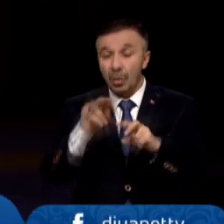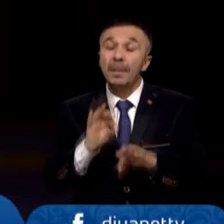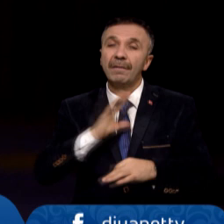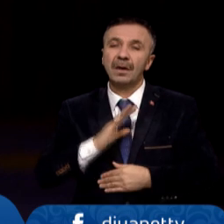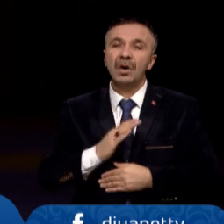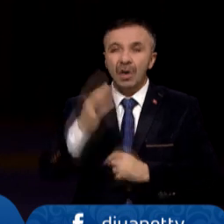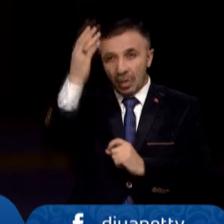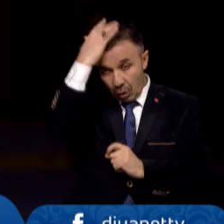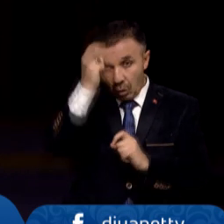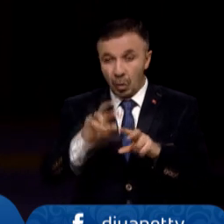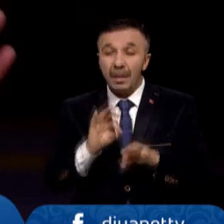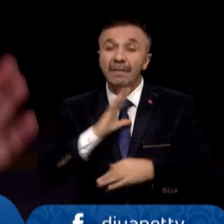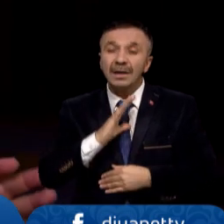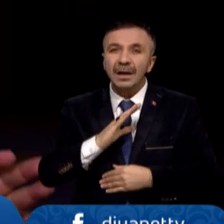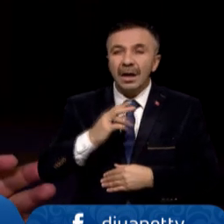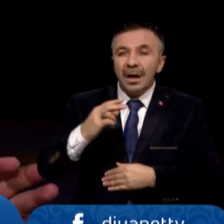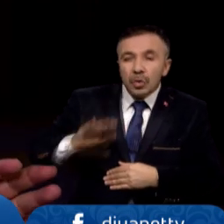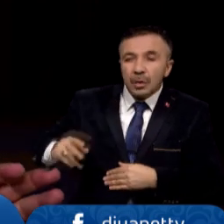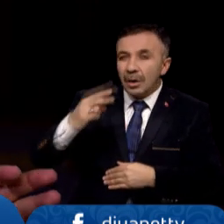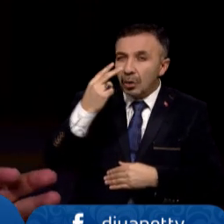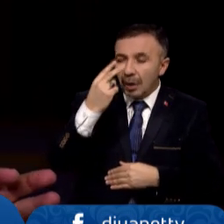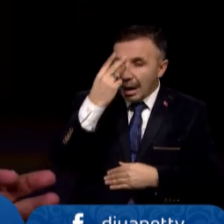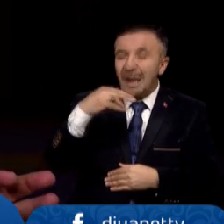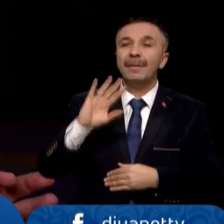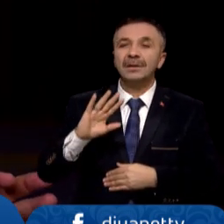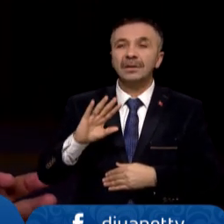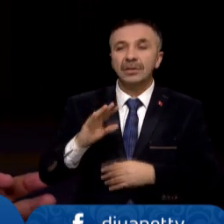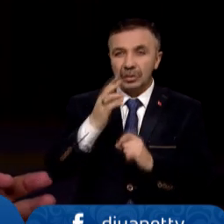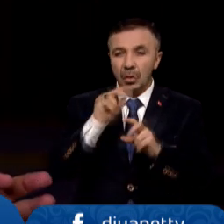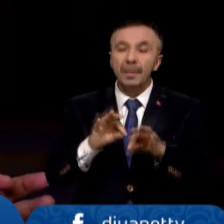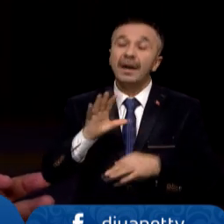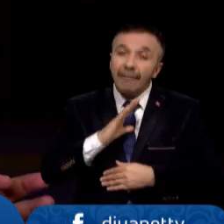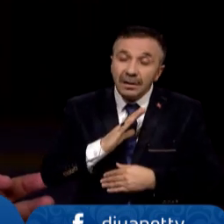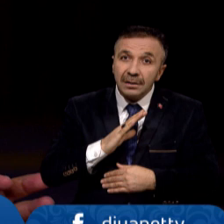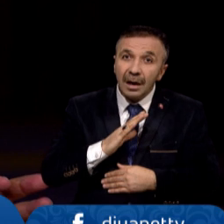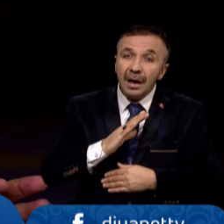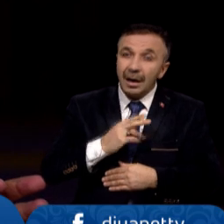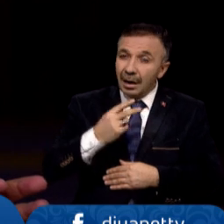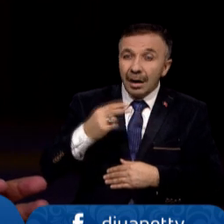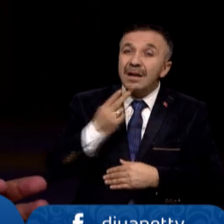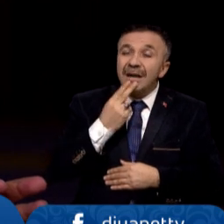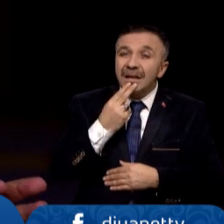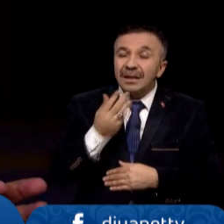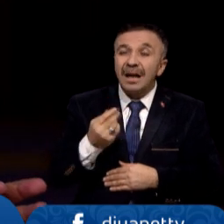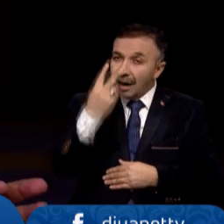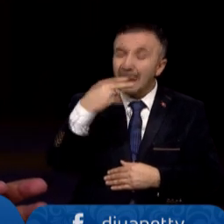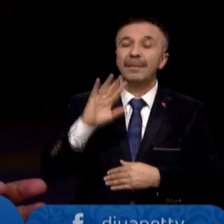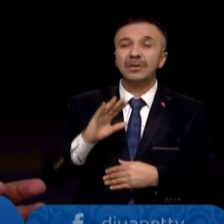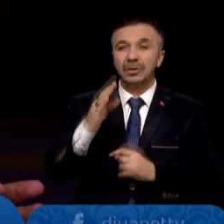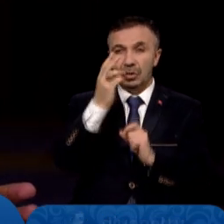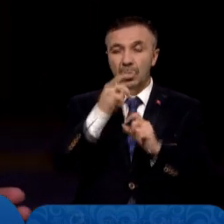Ömer vardır Ömer varsa çocuklar ağlamaz Ömer varsa kadınların gözyaşı silinir